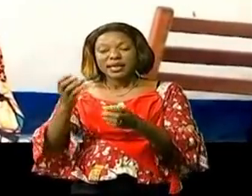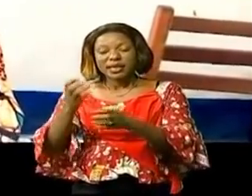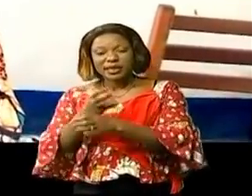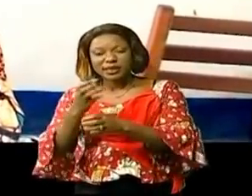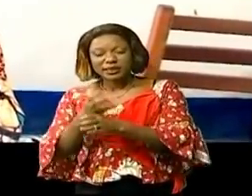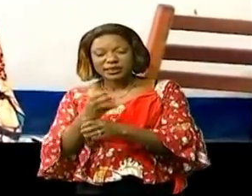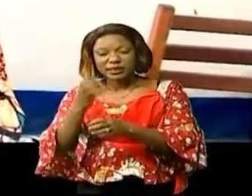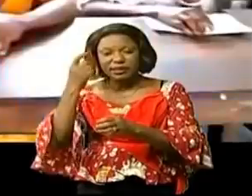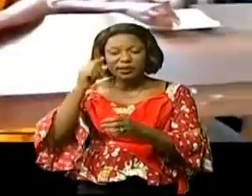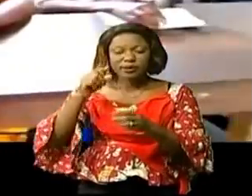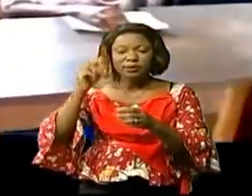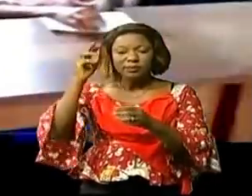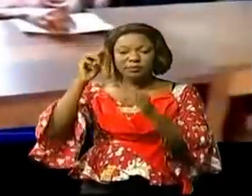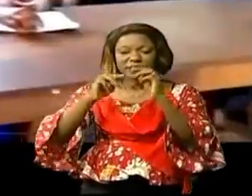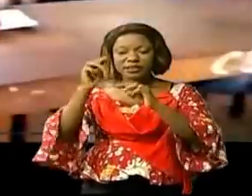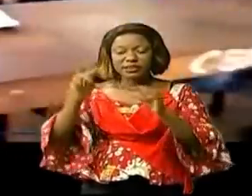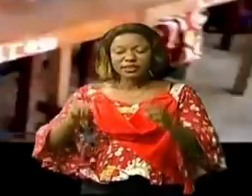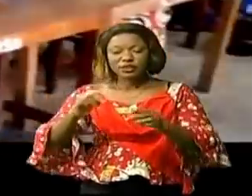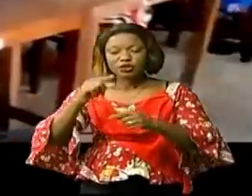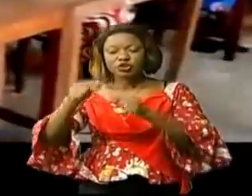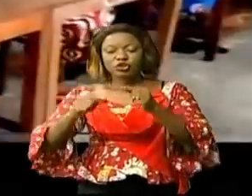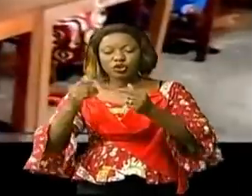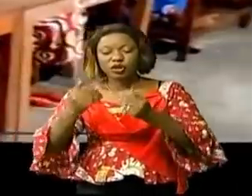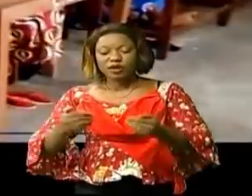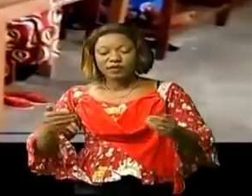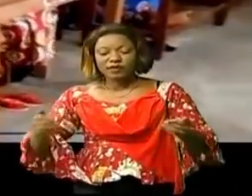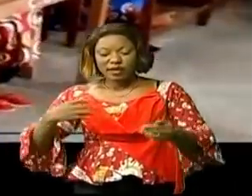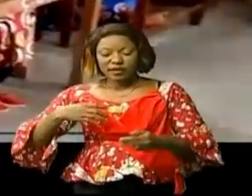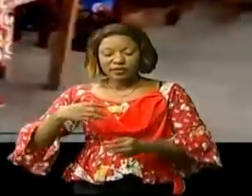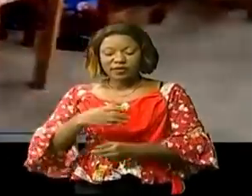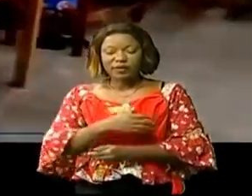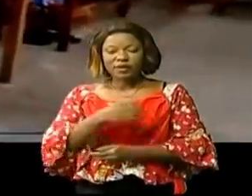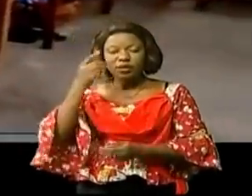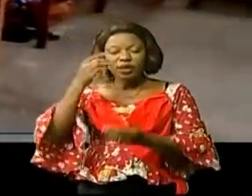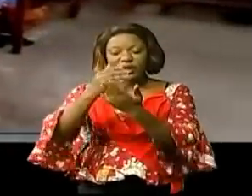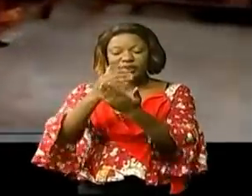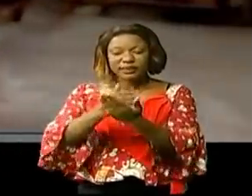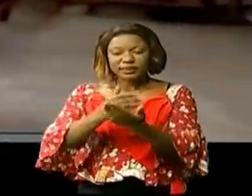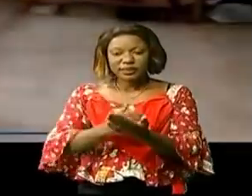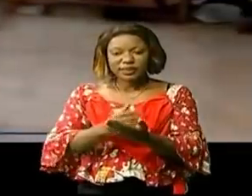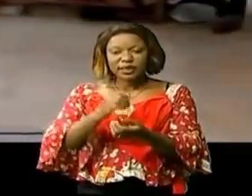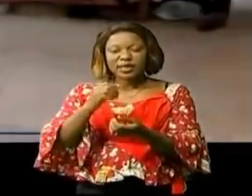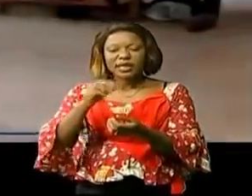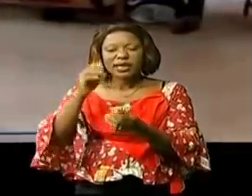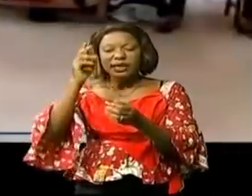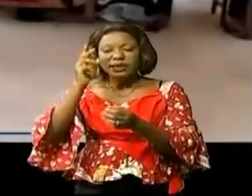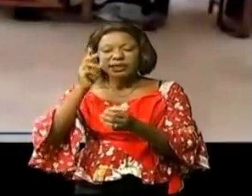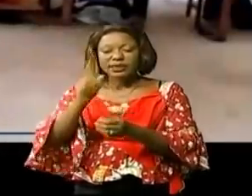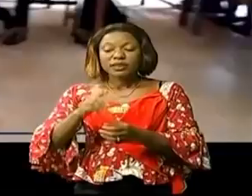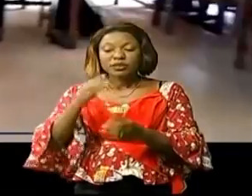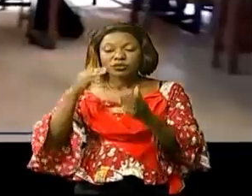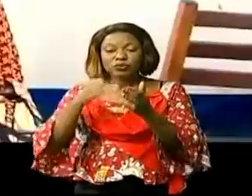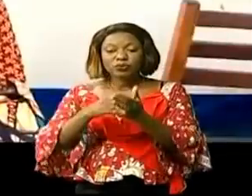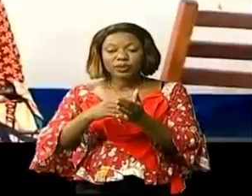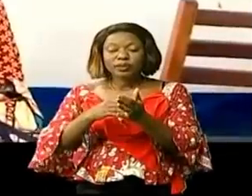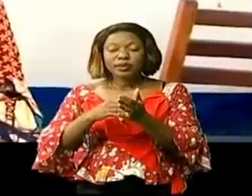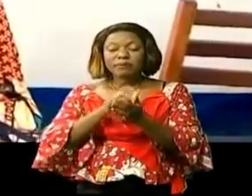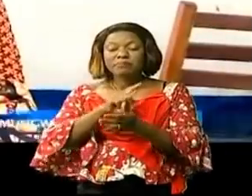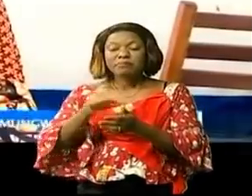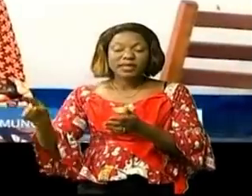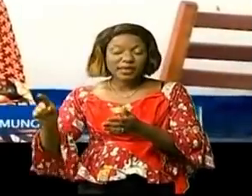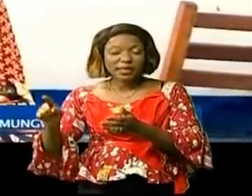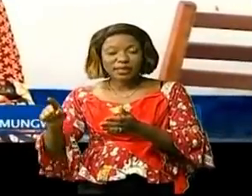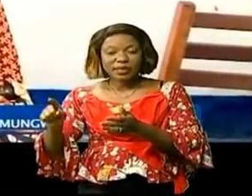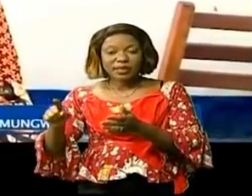que la République démocratique du Congo a enregistré 38 705 cas de violence basés sur le genre